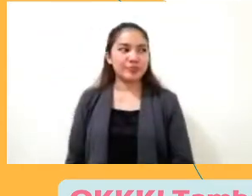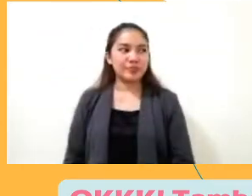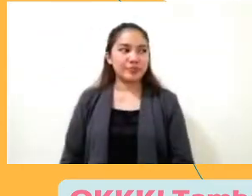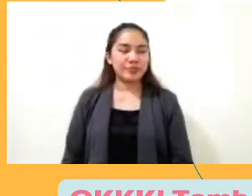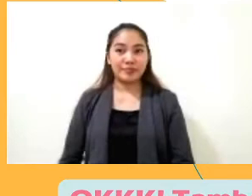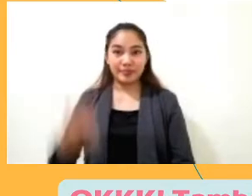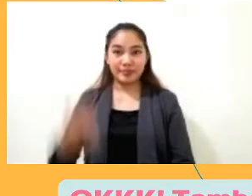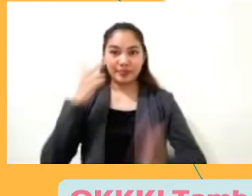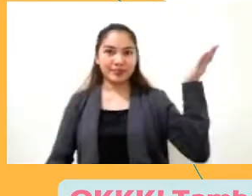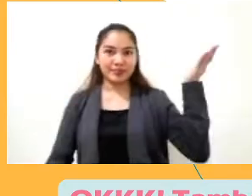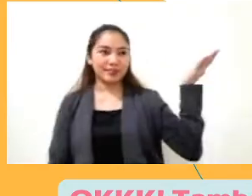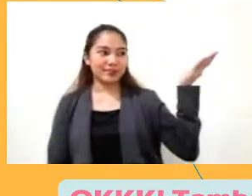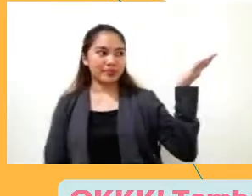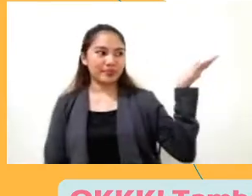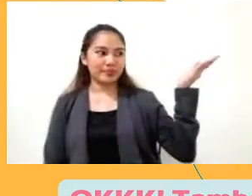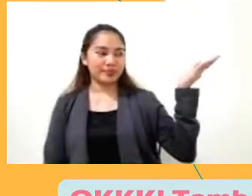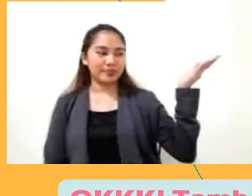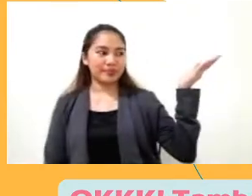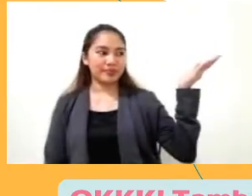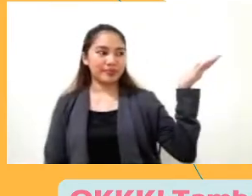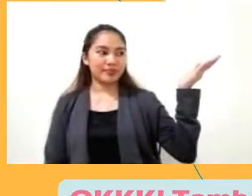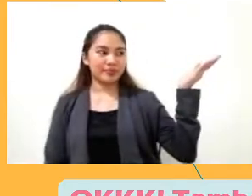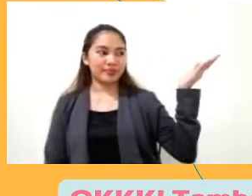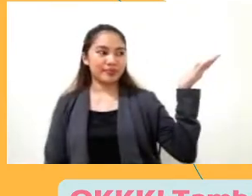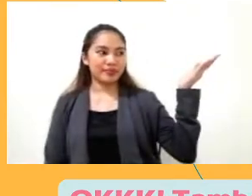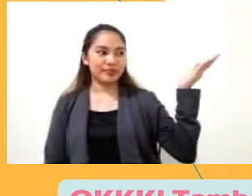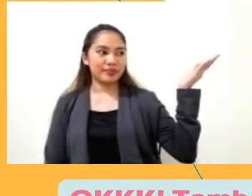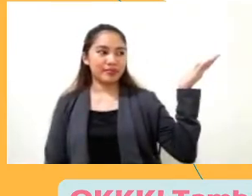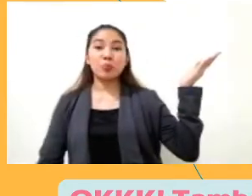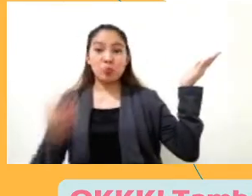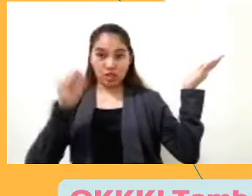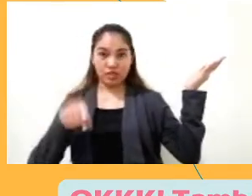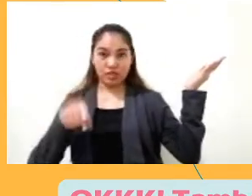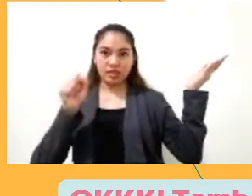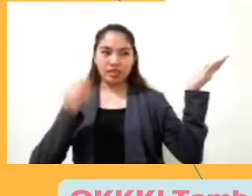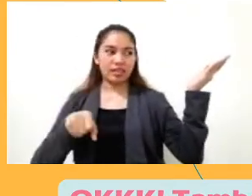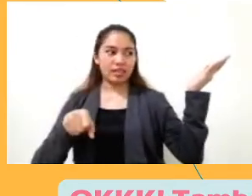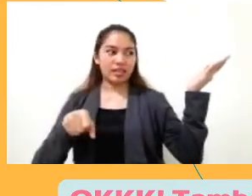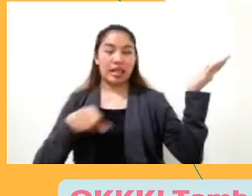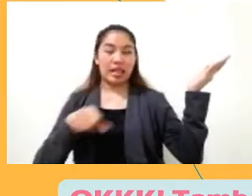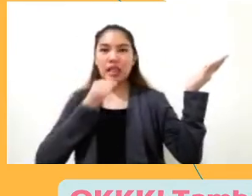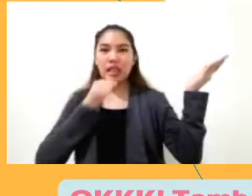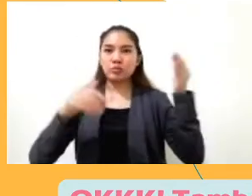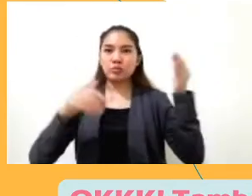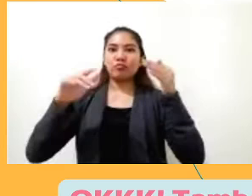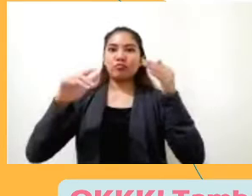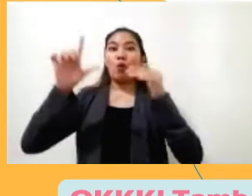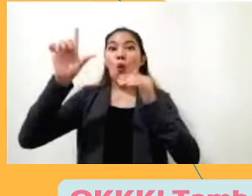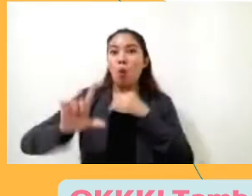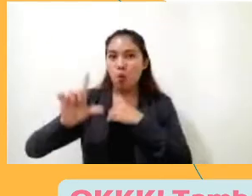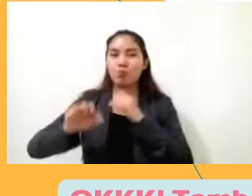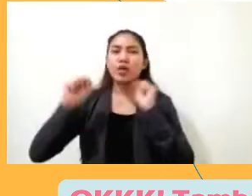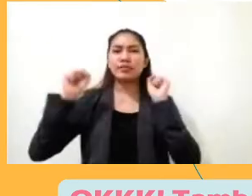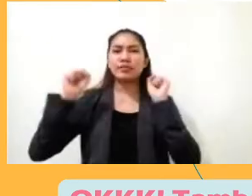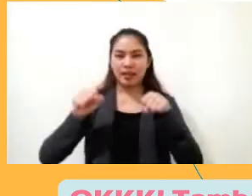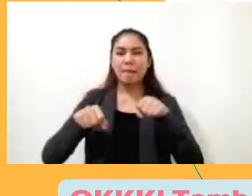Ikaw ay maganda. Yun. Pwede din hindi kayo masyado bumaba. Pero dahil gusto ko yung